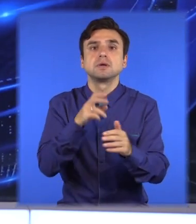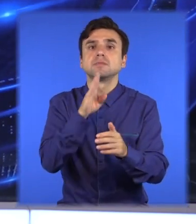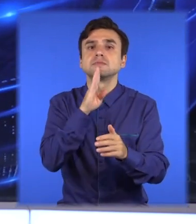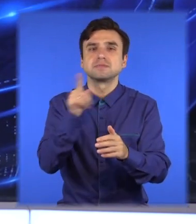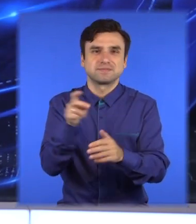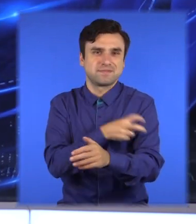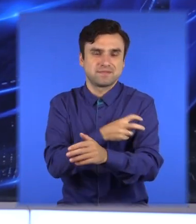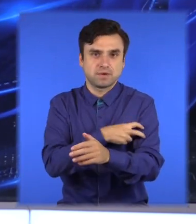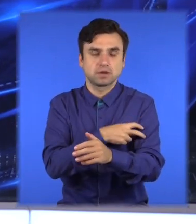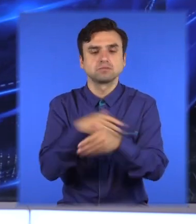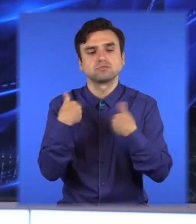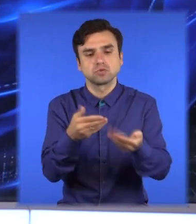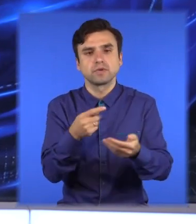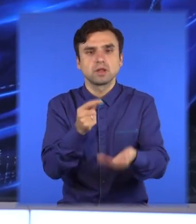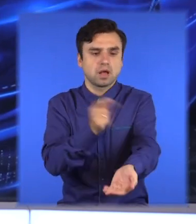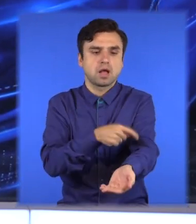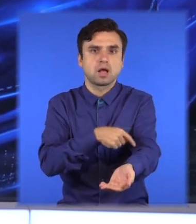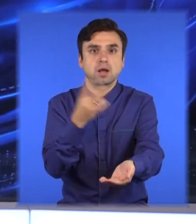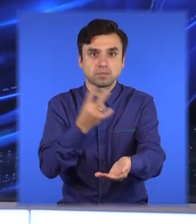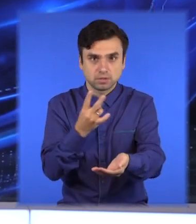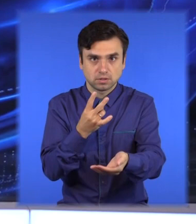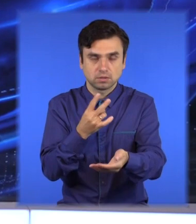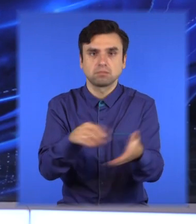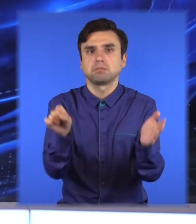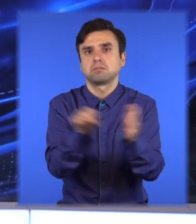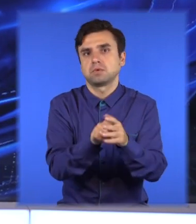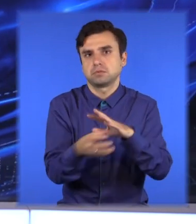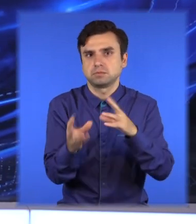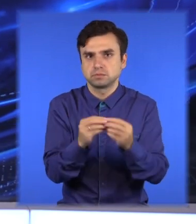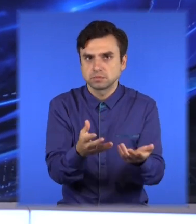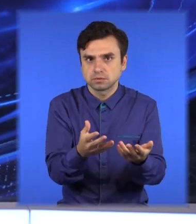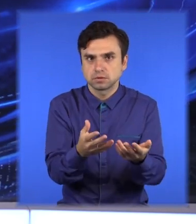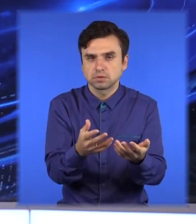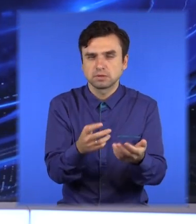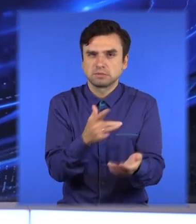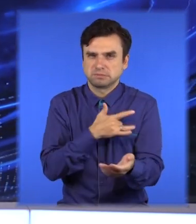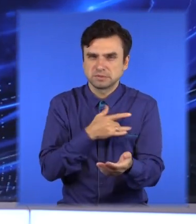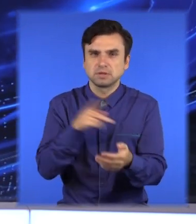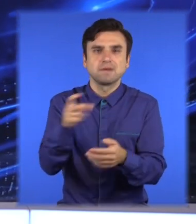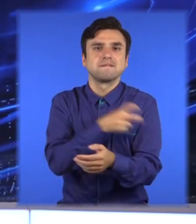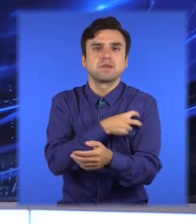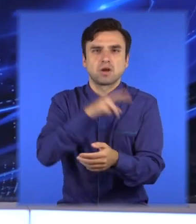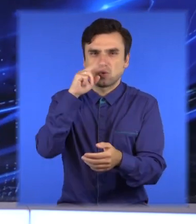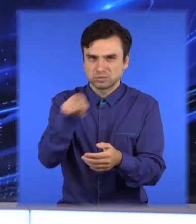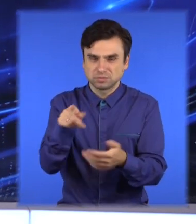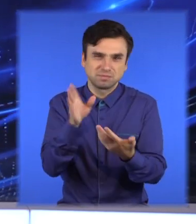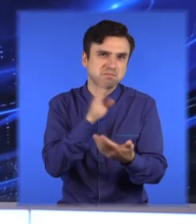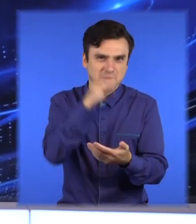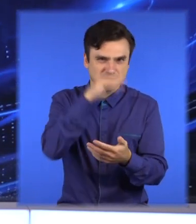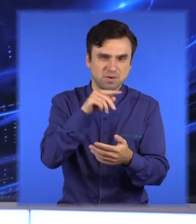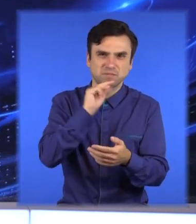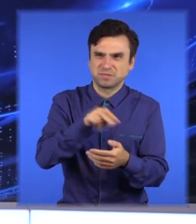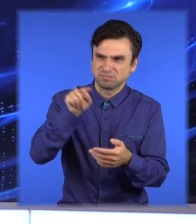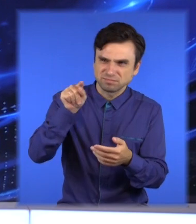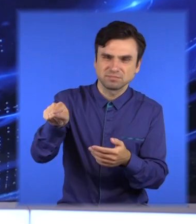В одній з міських лікарень помер новонароджений хлопчик. Малюк впав в кому після крапельниці, призначеної педіатром, а міг би бути живим, якби